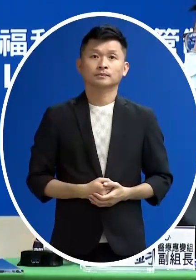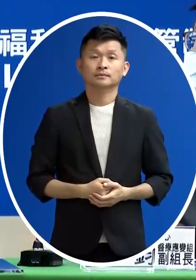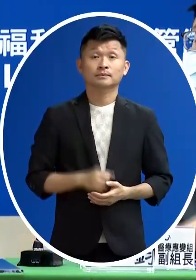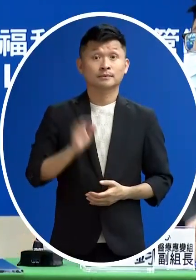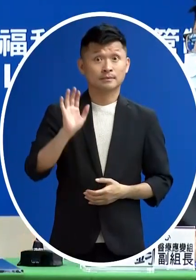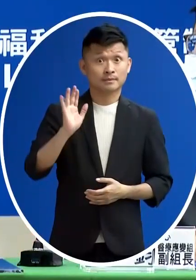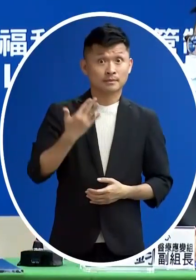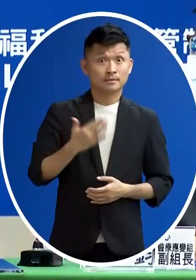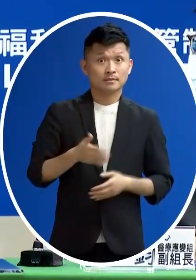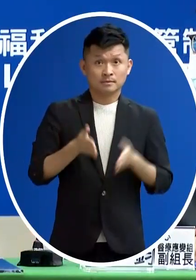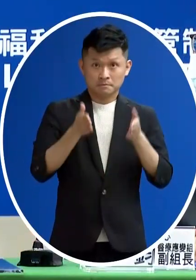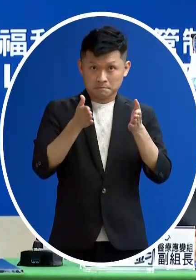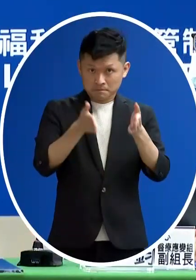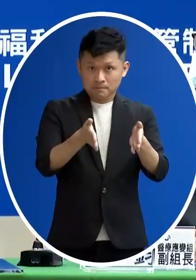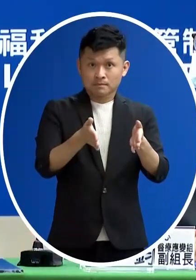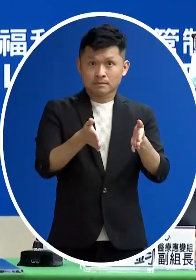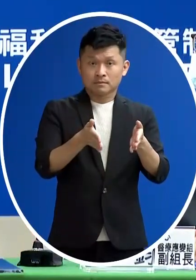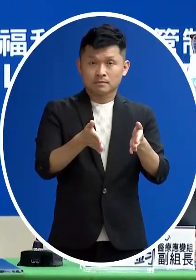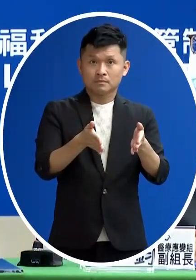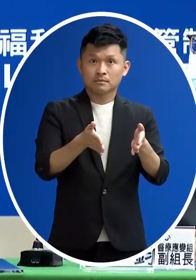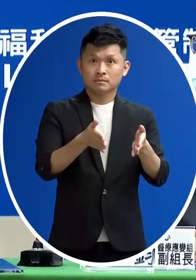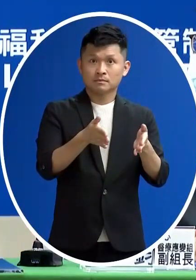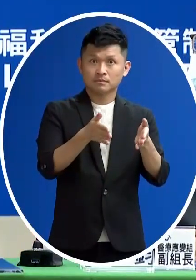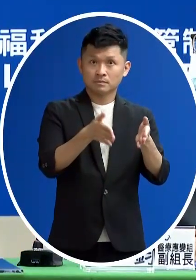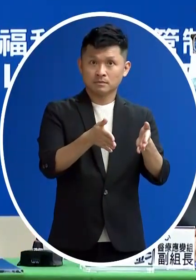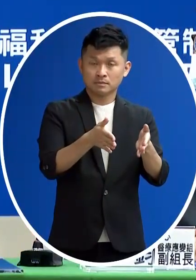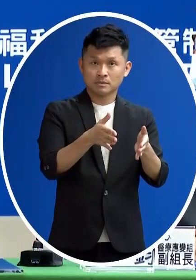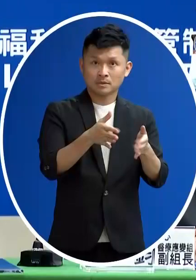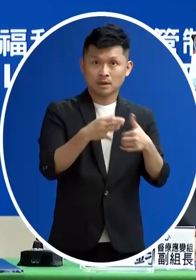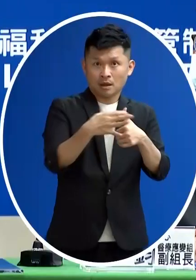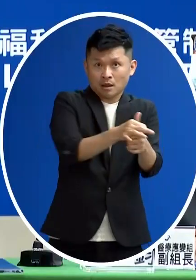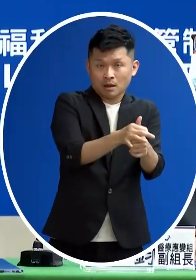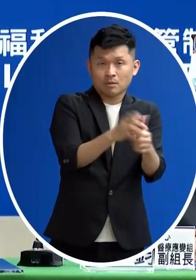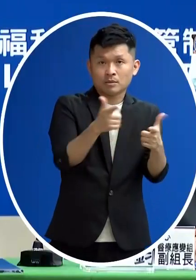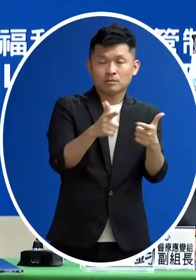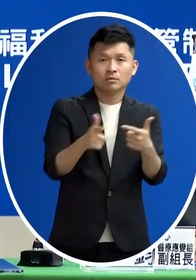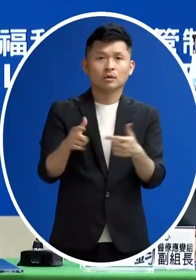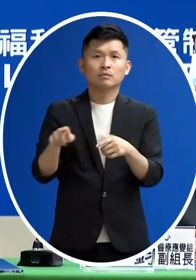但并不是限于说我们只能用这个，我们还是可以拿其他，它跟疫苗是一样的。